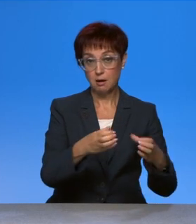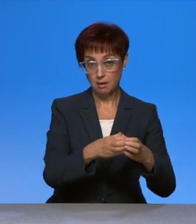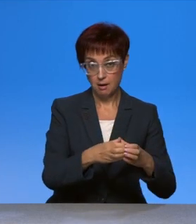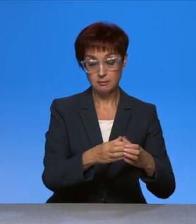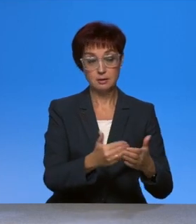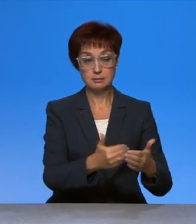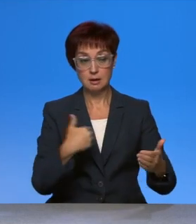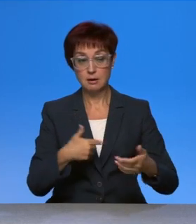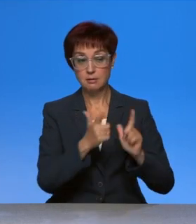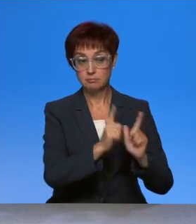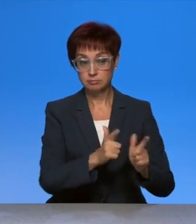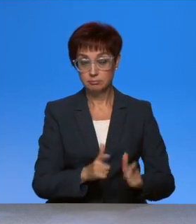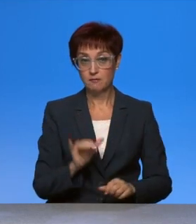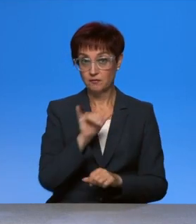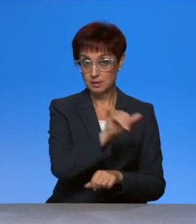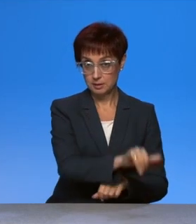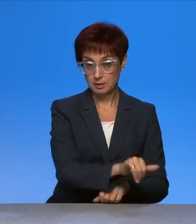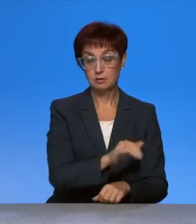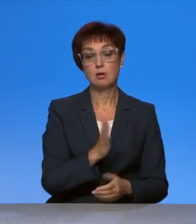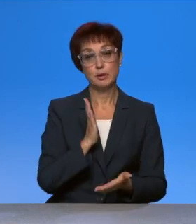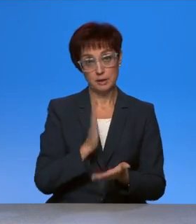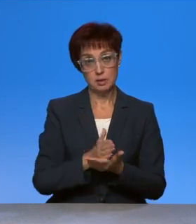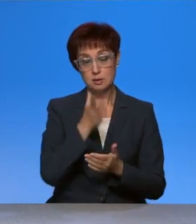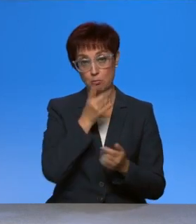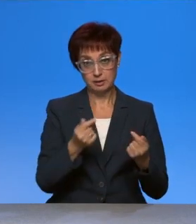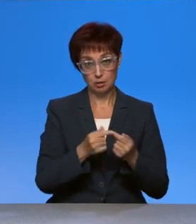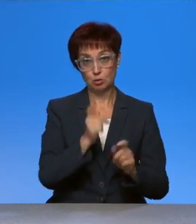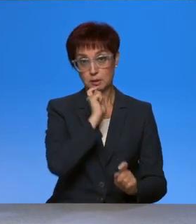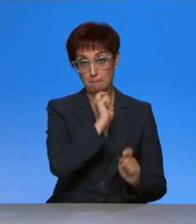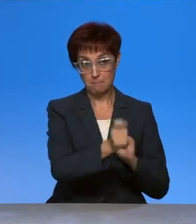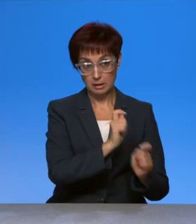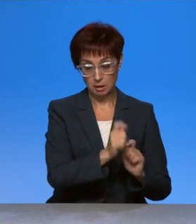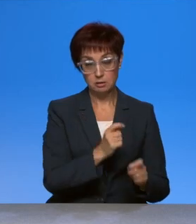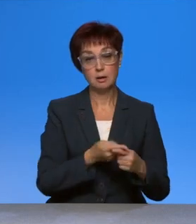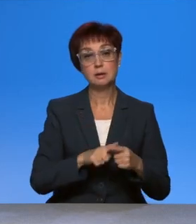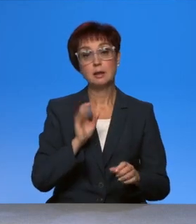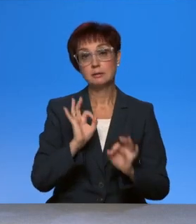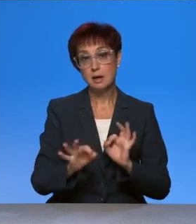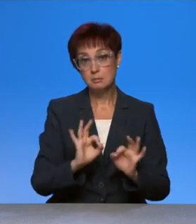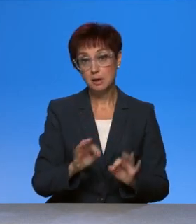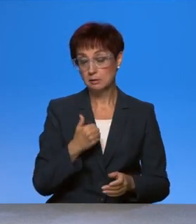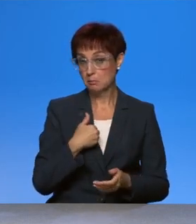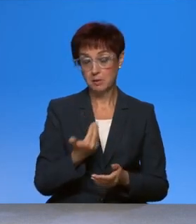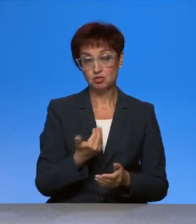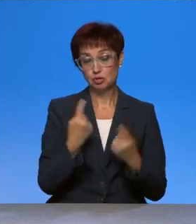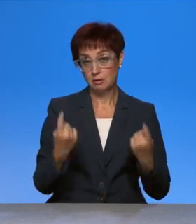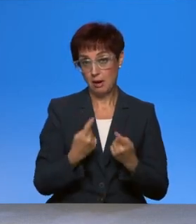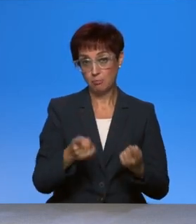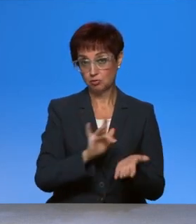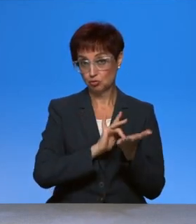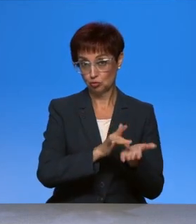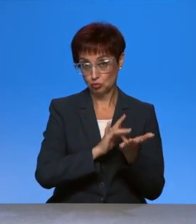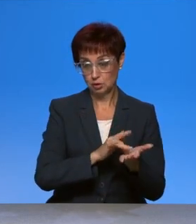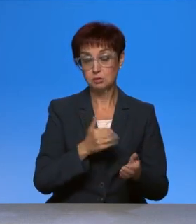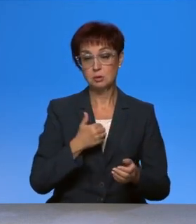определенные подарки, но это нормальная часть. Мы же не туристы, мы же исследователи. И для этого нужно прокладывать дорогу. Поэтому... А